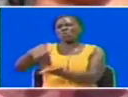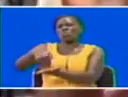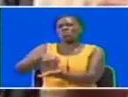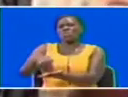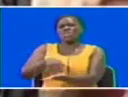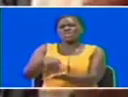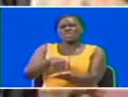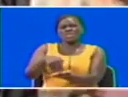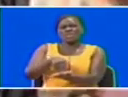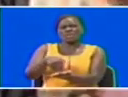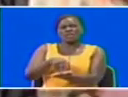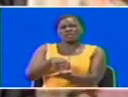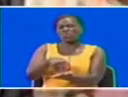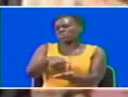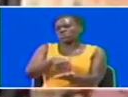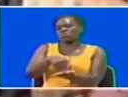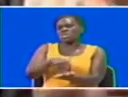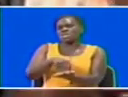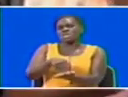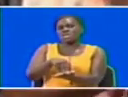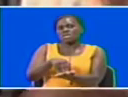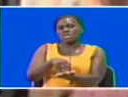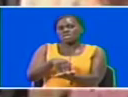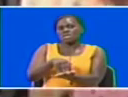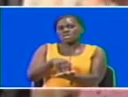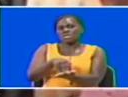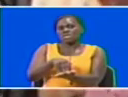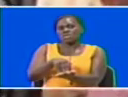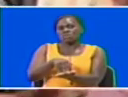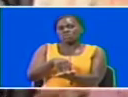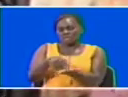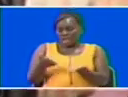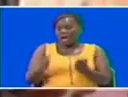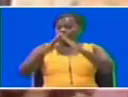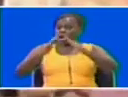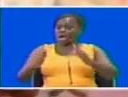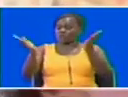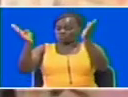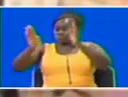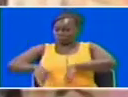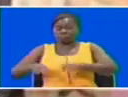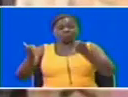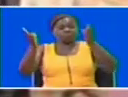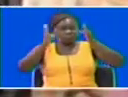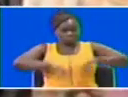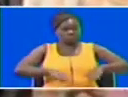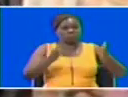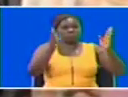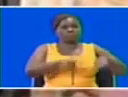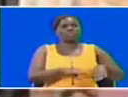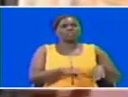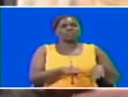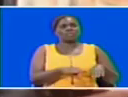na vitingi na vikingi yenye ime ni mbichi. Saizi mchwa imekula, ni kuanguka